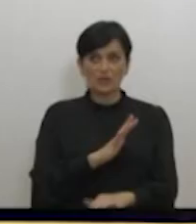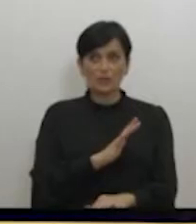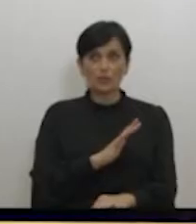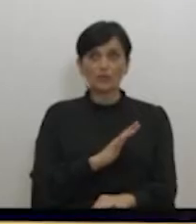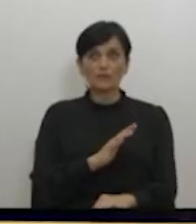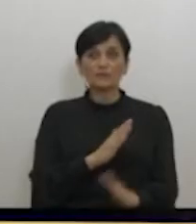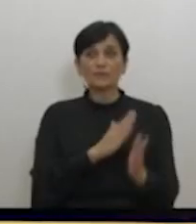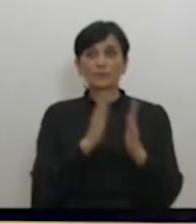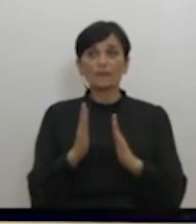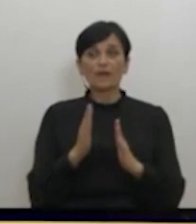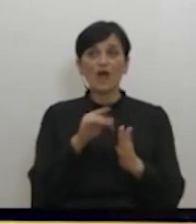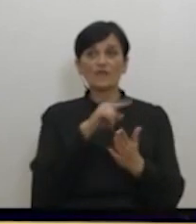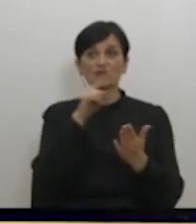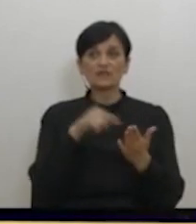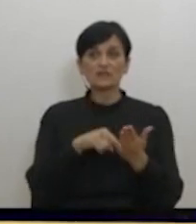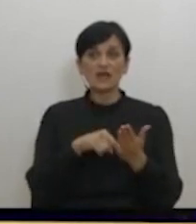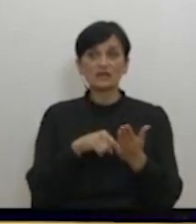განაგრძო. გადავიდეთ საკითხებზე.